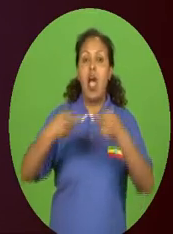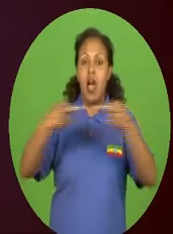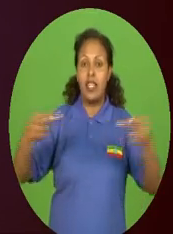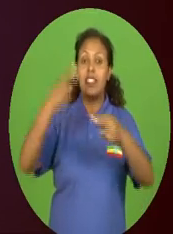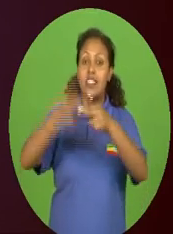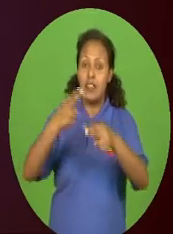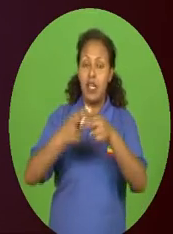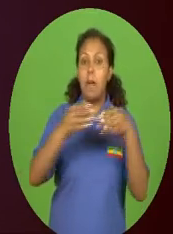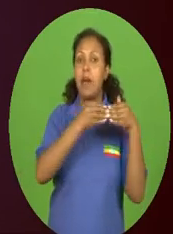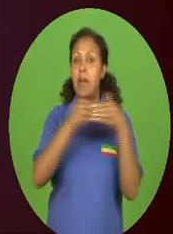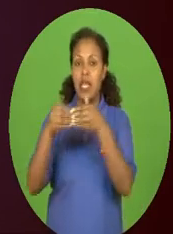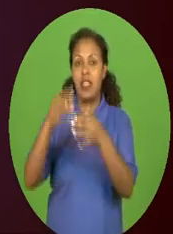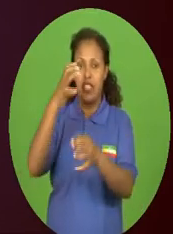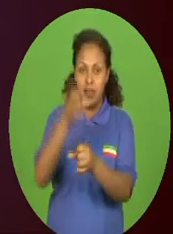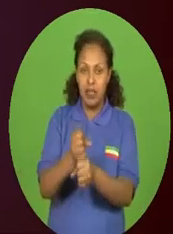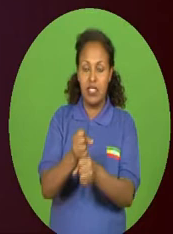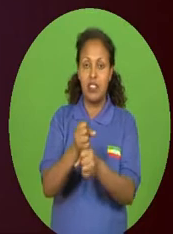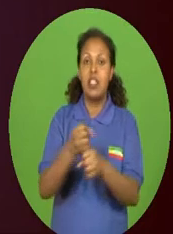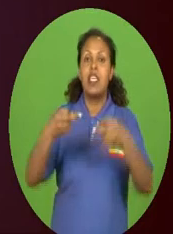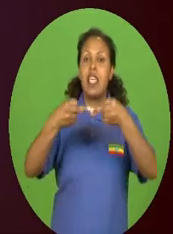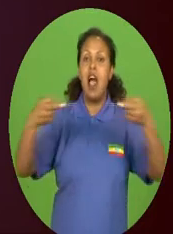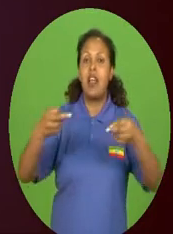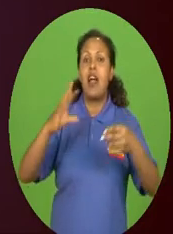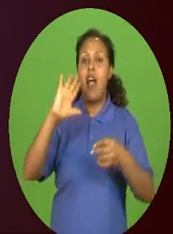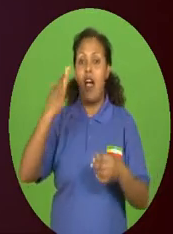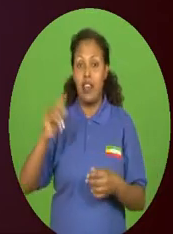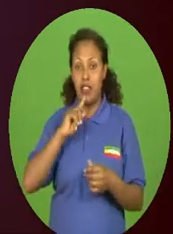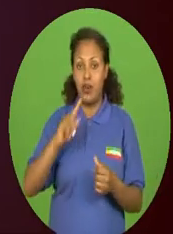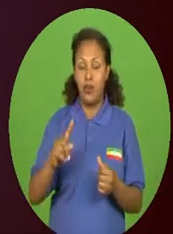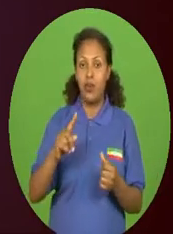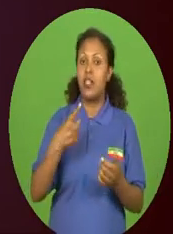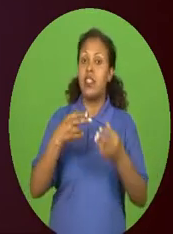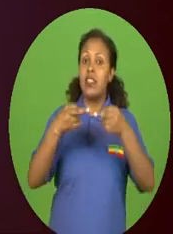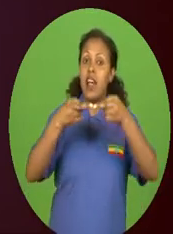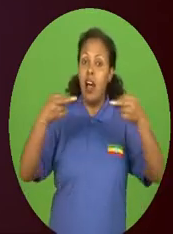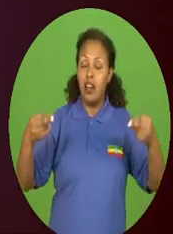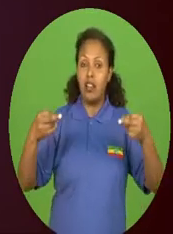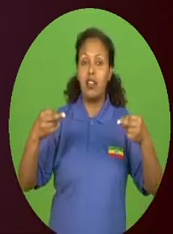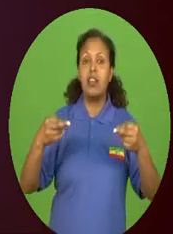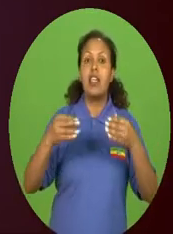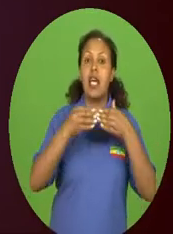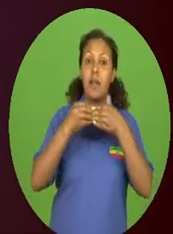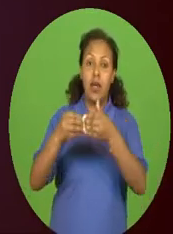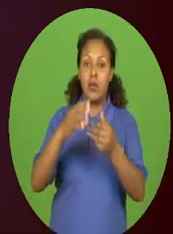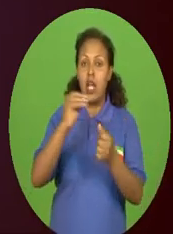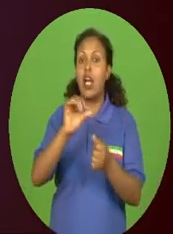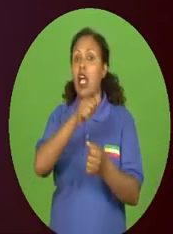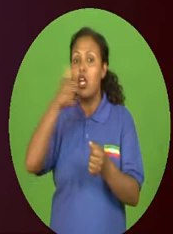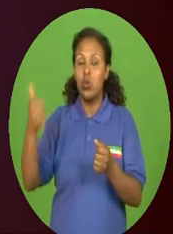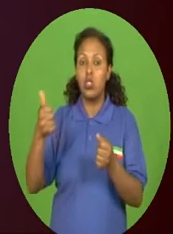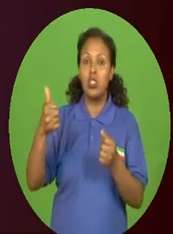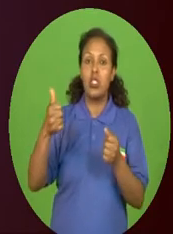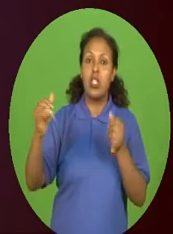ሀረግ ስምን በመሪነት የሚይዝ የሀረግ አይነት ነው። ይህ ሀረግ ከመሪውና